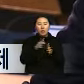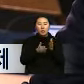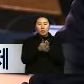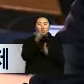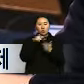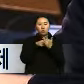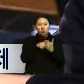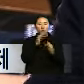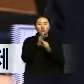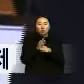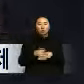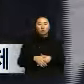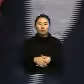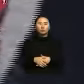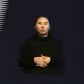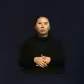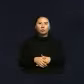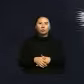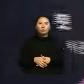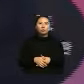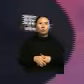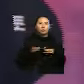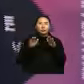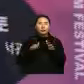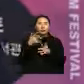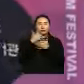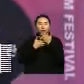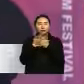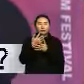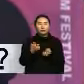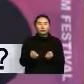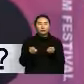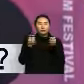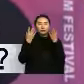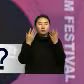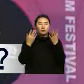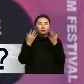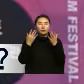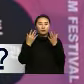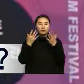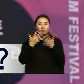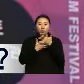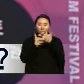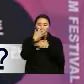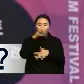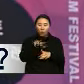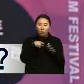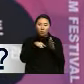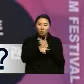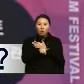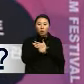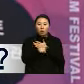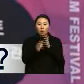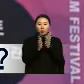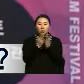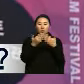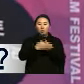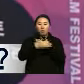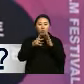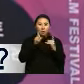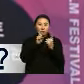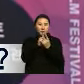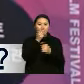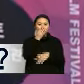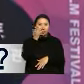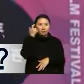추진하게 되었습니다. 특히 이번 영화제가 이 영화관뿐만 아니라 고양시 전역의 도서관에서도